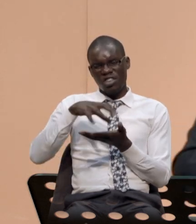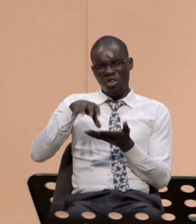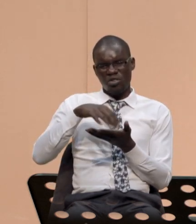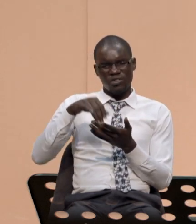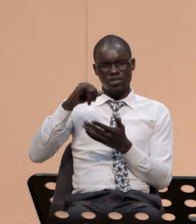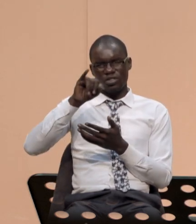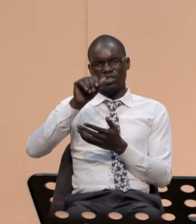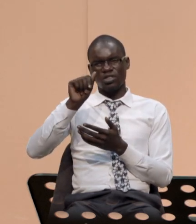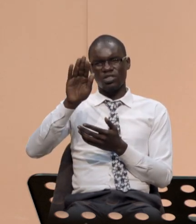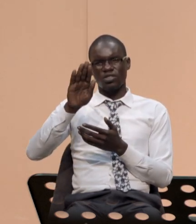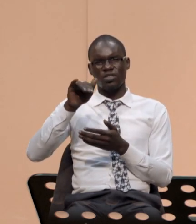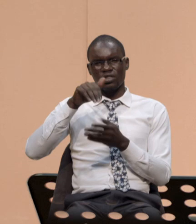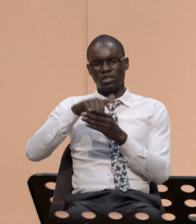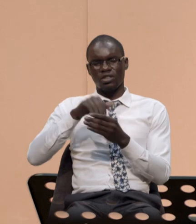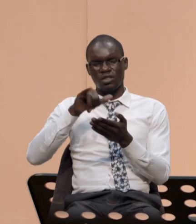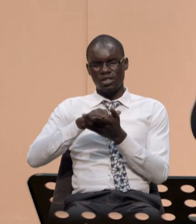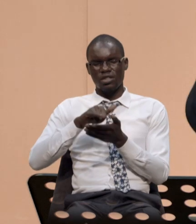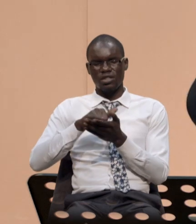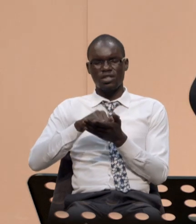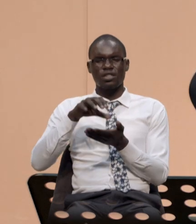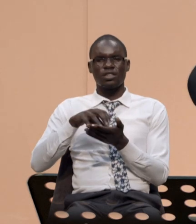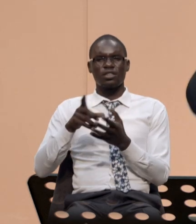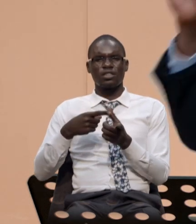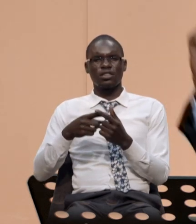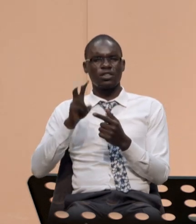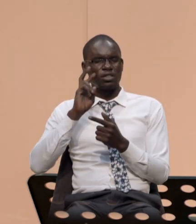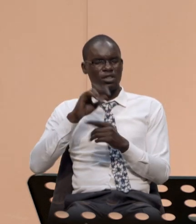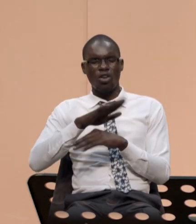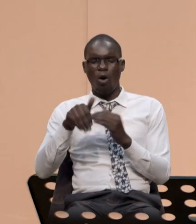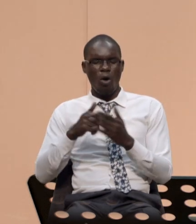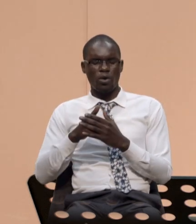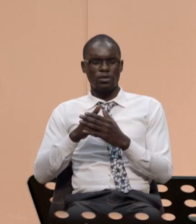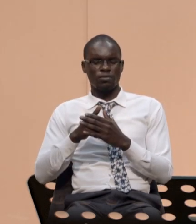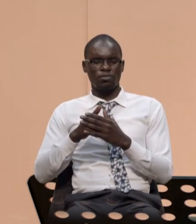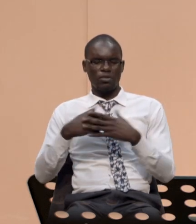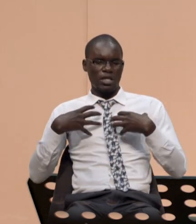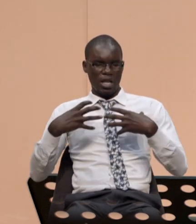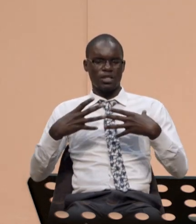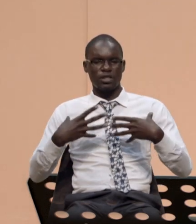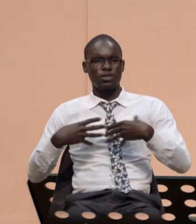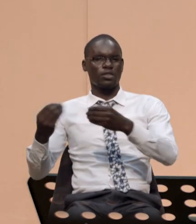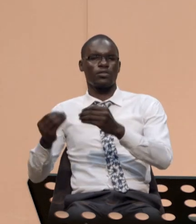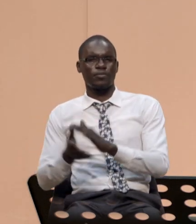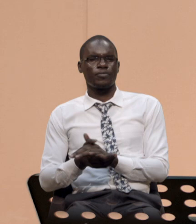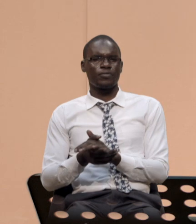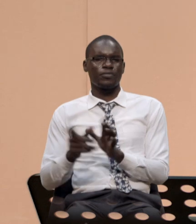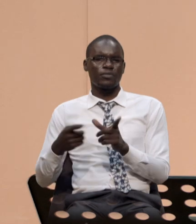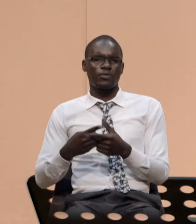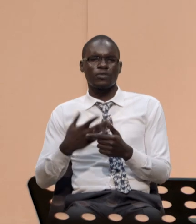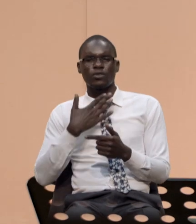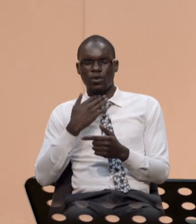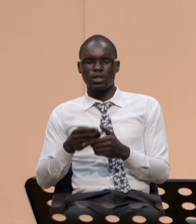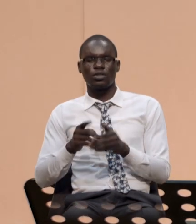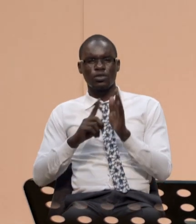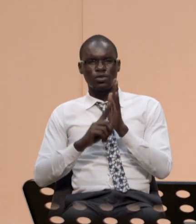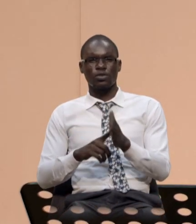Ayubu. Na katika hali hiyo Ayubu akaona mali yake yote imeenda. Sasa ikawa adhibitishe ya